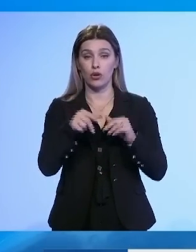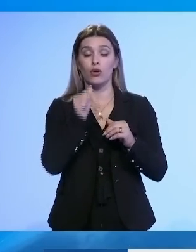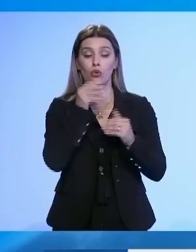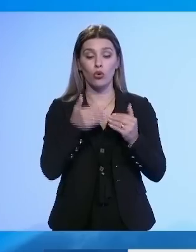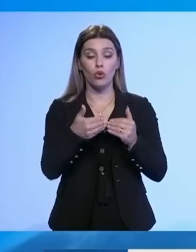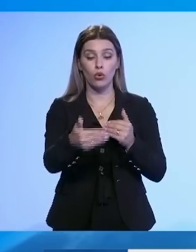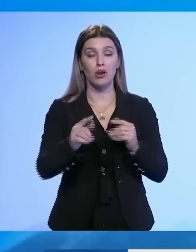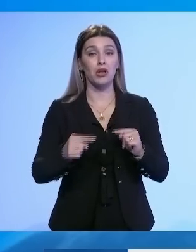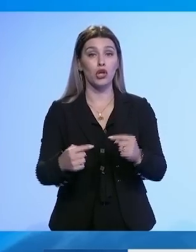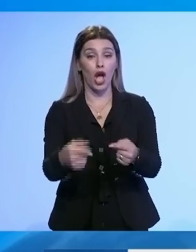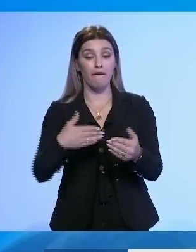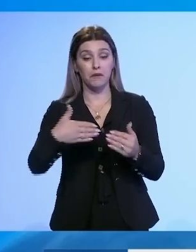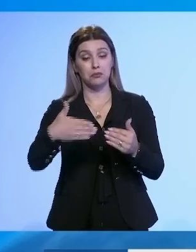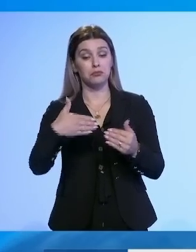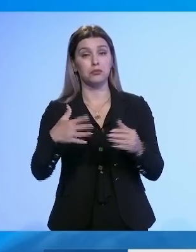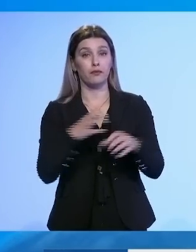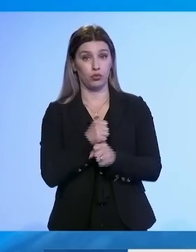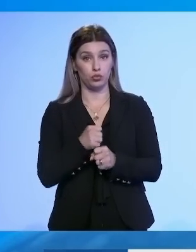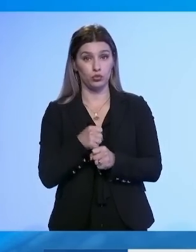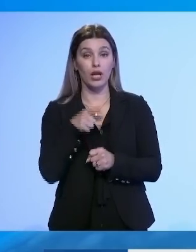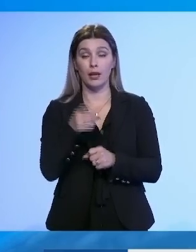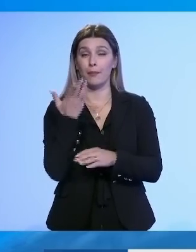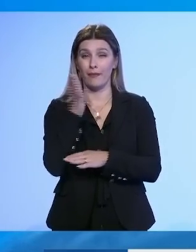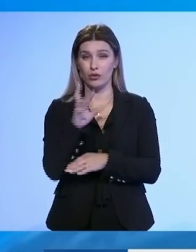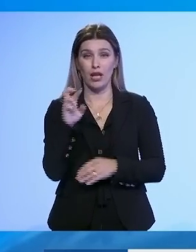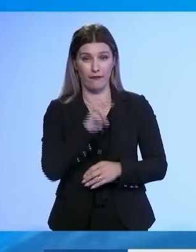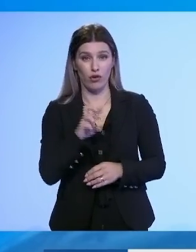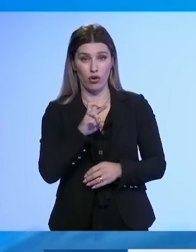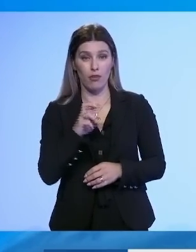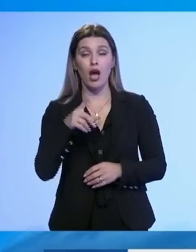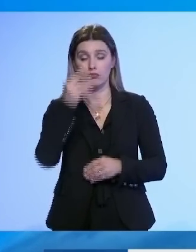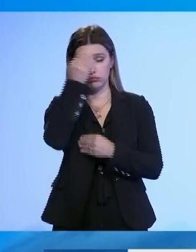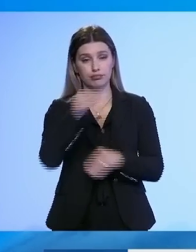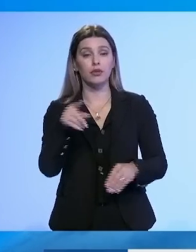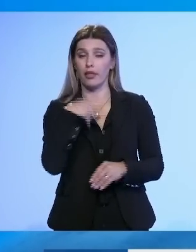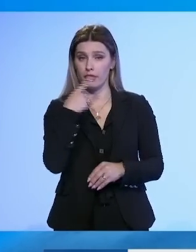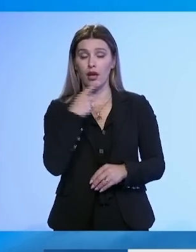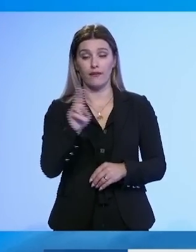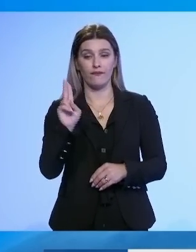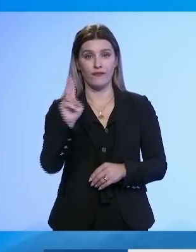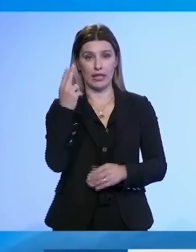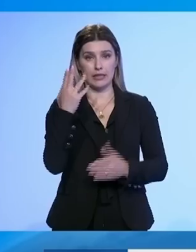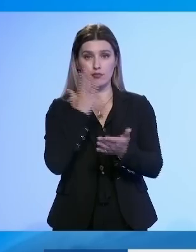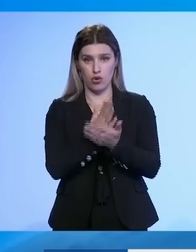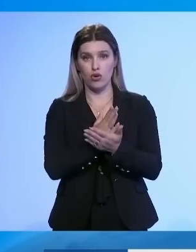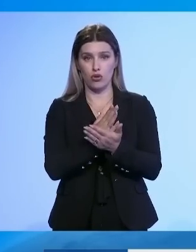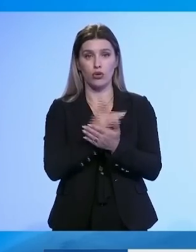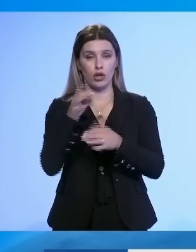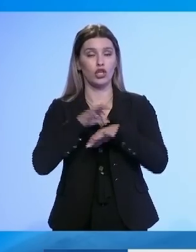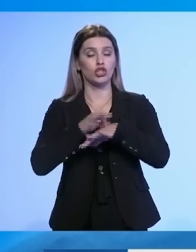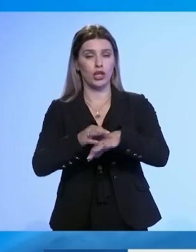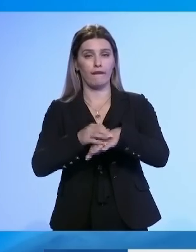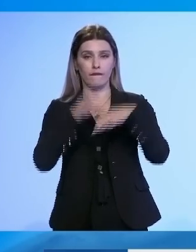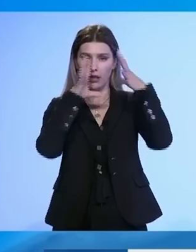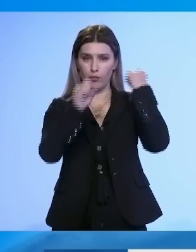vije deri në fund të kësaj jave. Zëdhënësi i BE-s Peter Stano ka konfirmuar se ftesa e dërguar nga shefi i diplomacisë